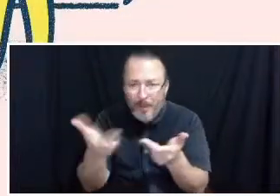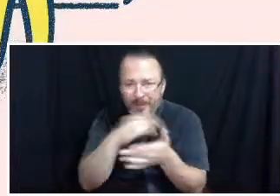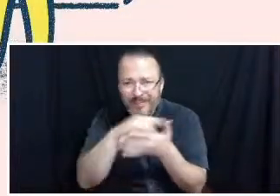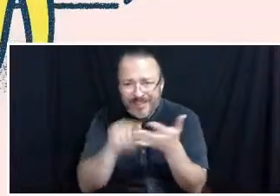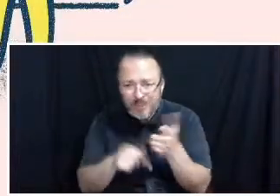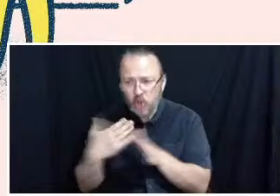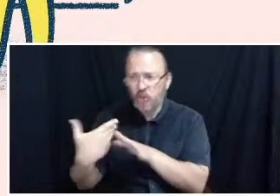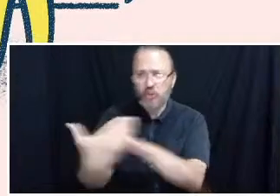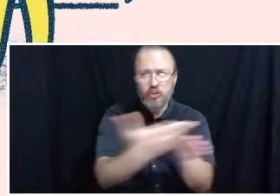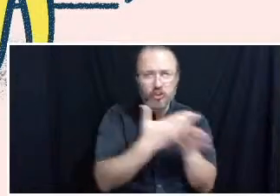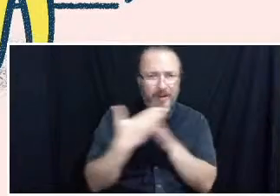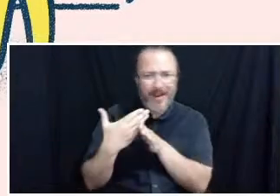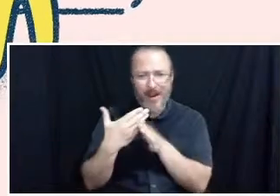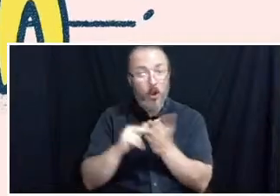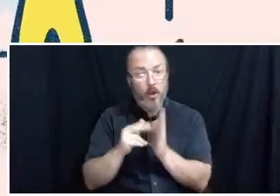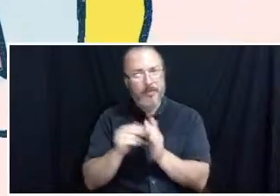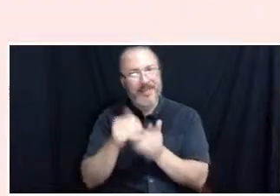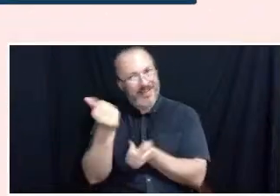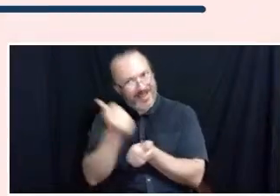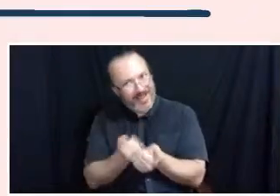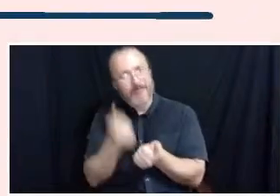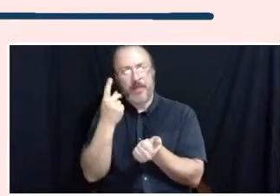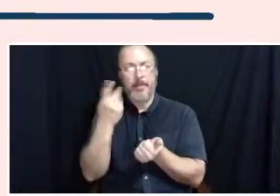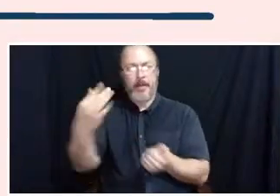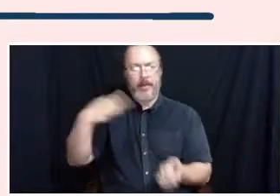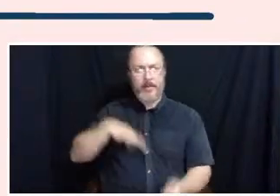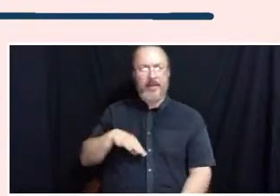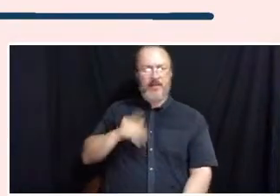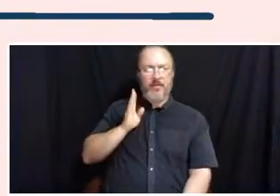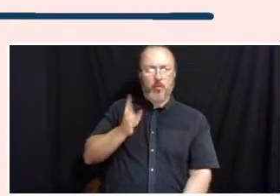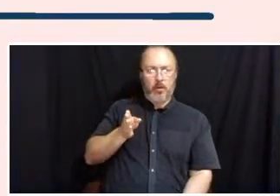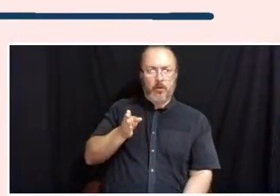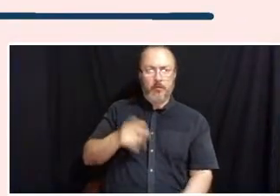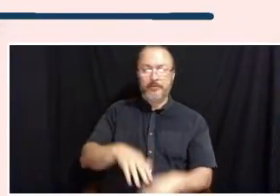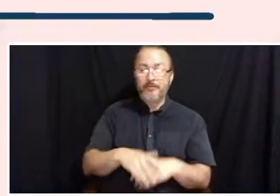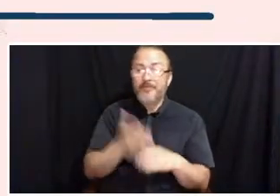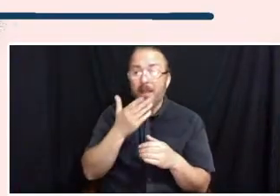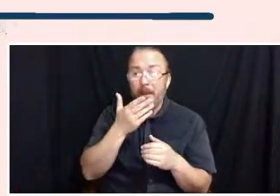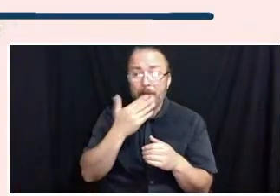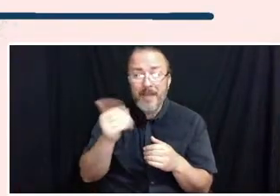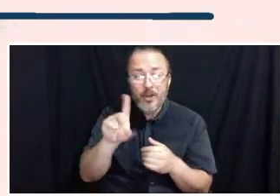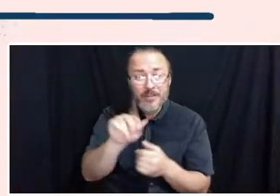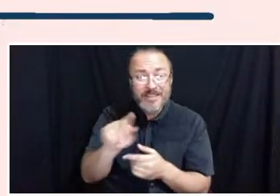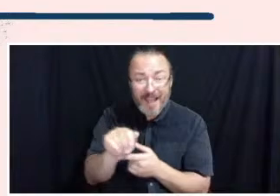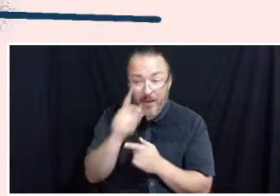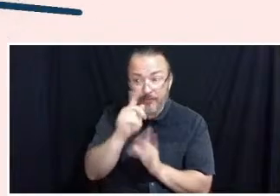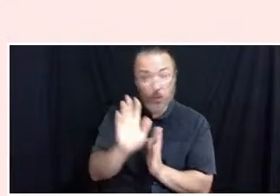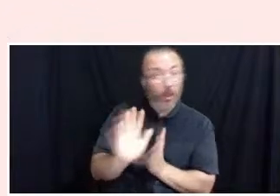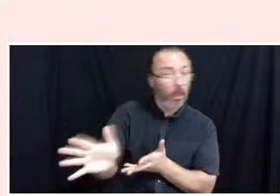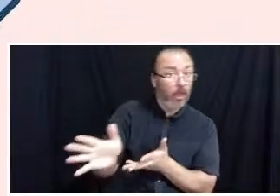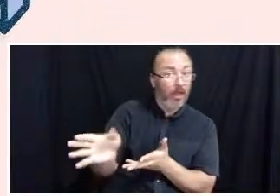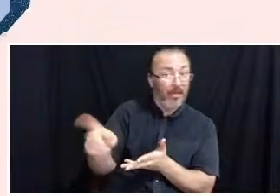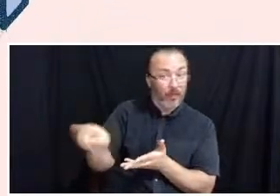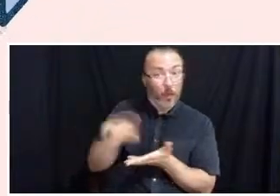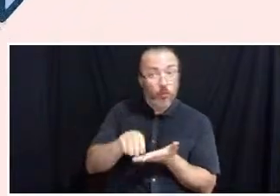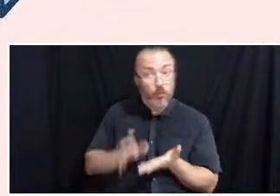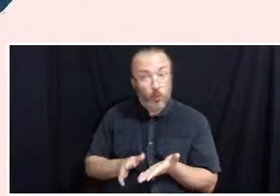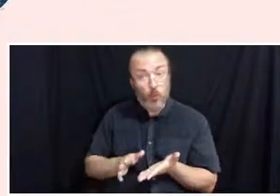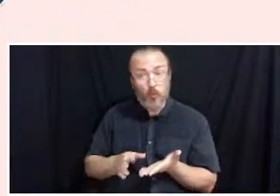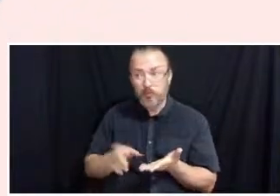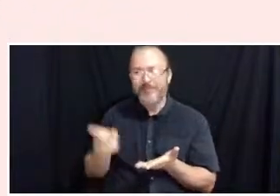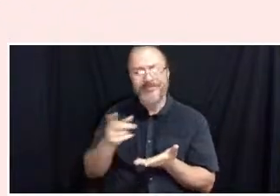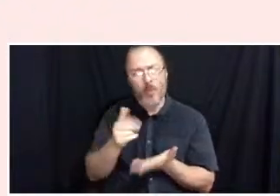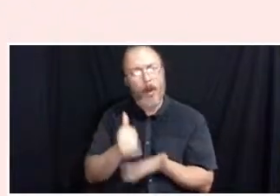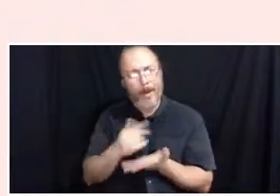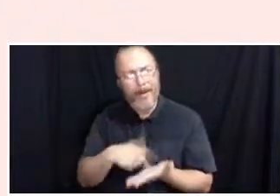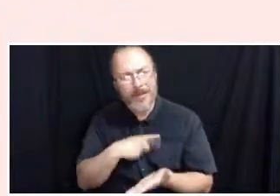bénéficier. De meilleures données nous aideraient à mieux cibler ceux qui sont laissés pour compte. Les données sont